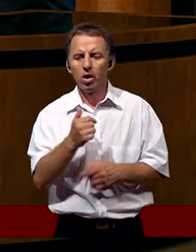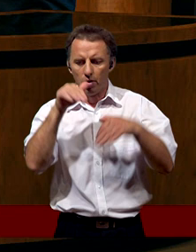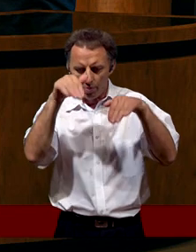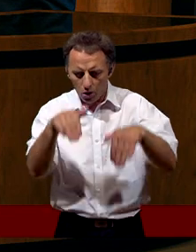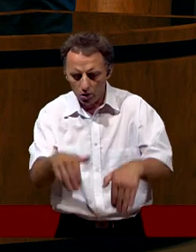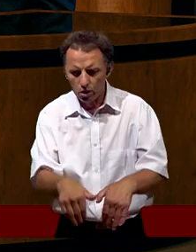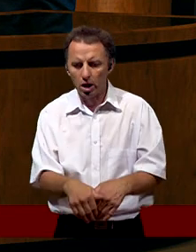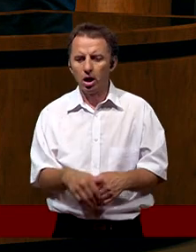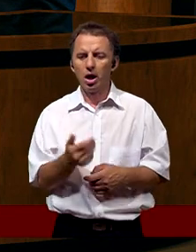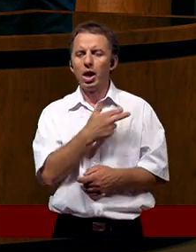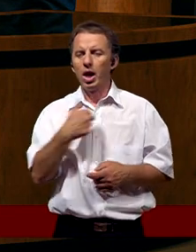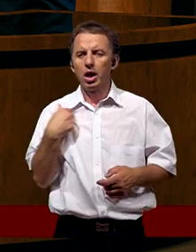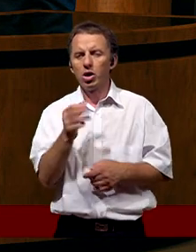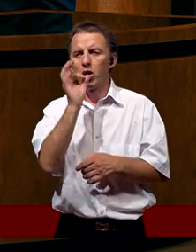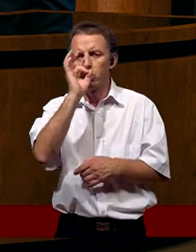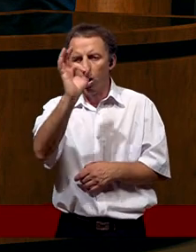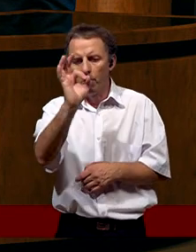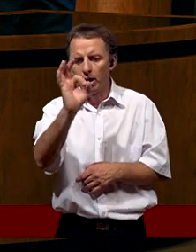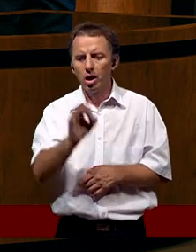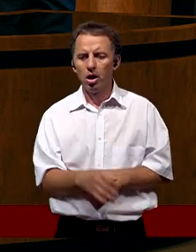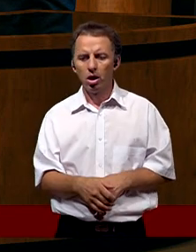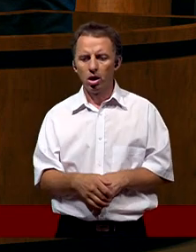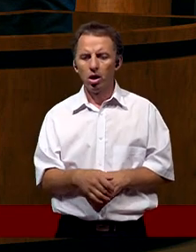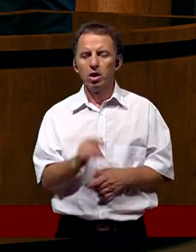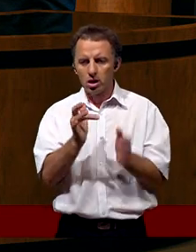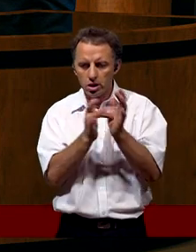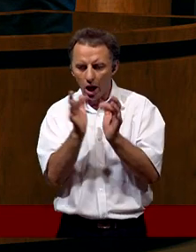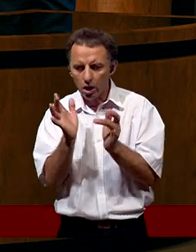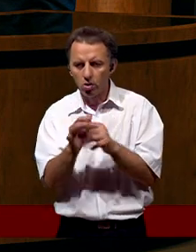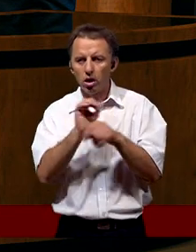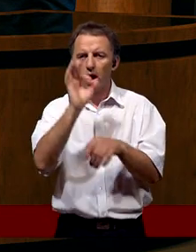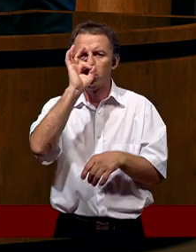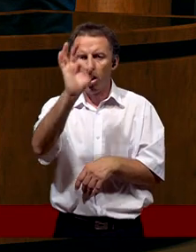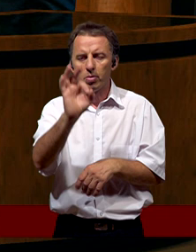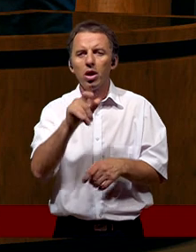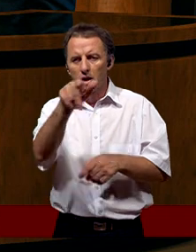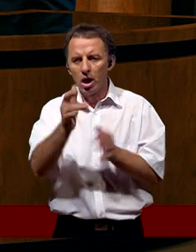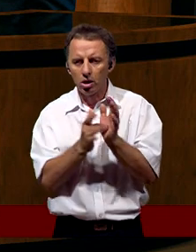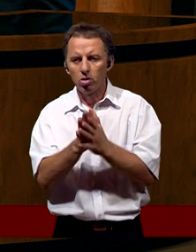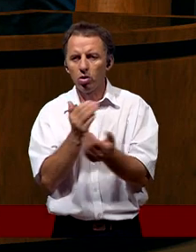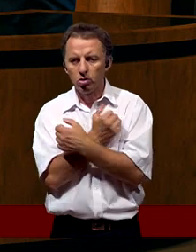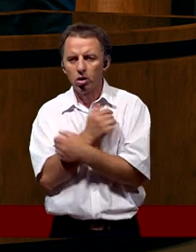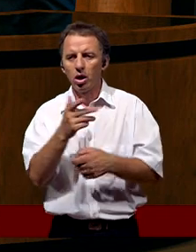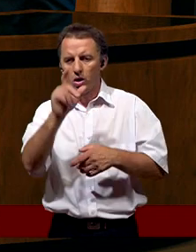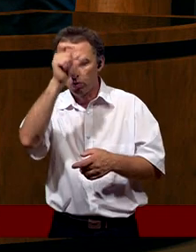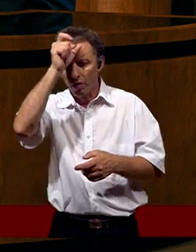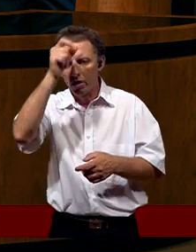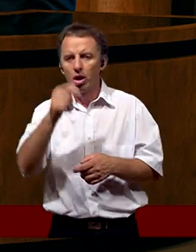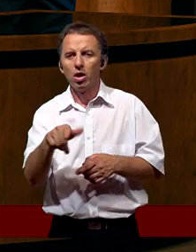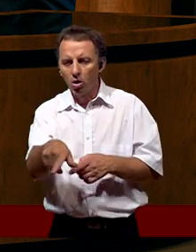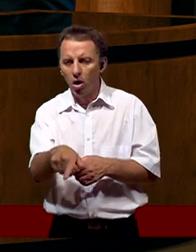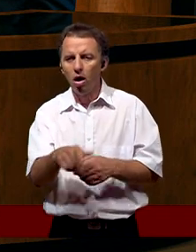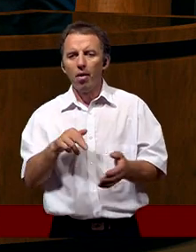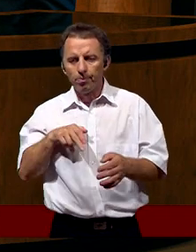tak widzimy, że nie, że my z naszego dobra to robimy, ale dlatego, że Jezus jest dobry, dlatego, że Jezus tak widzi tego człowieka, a my właśnie do Niego